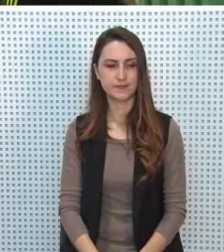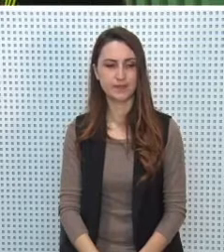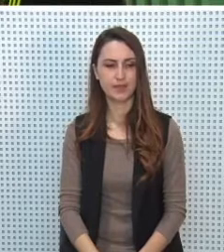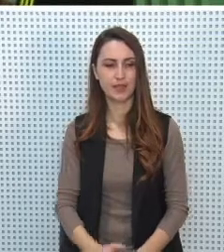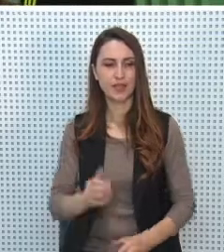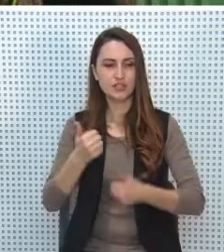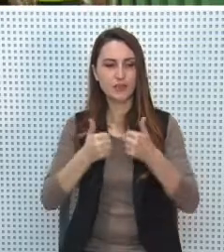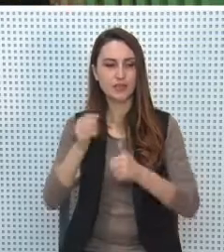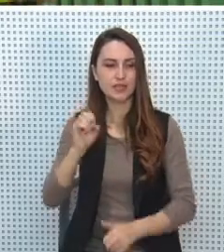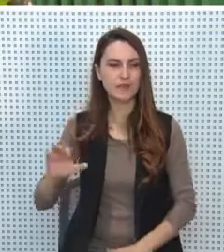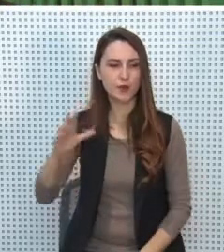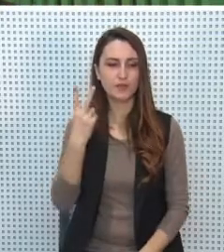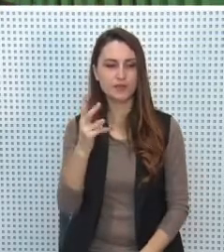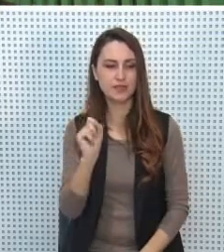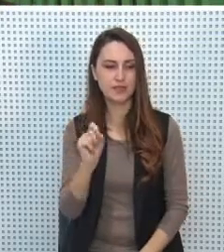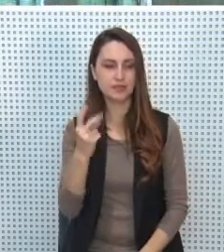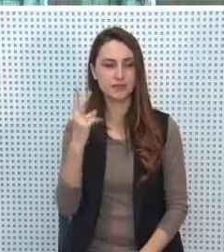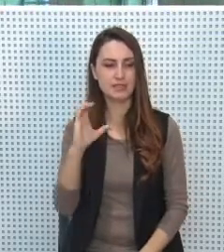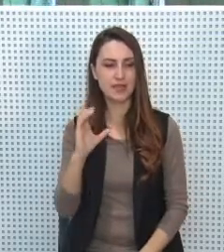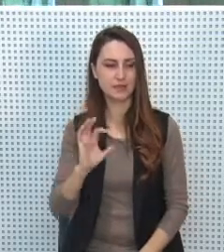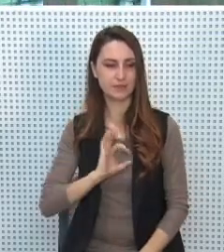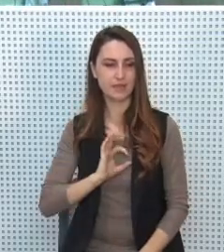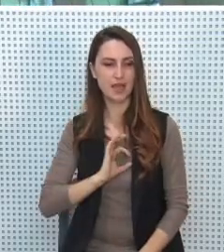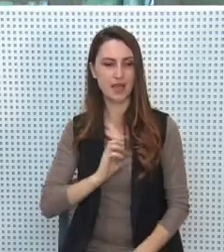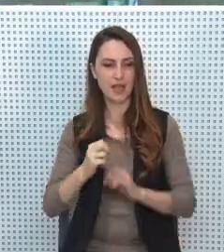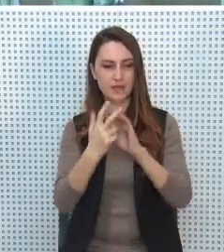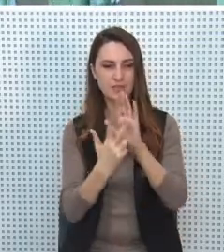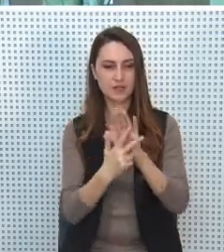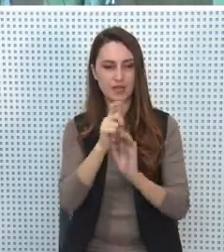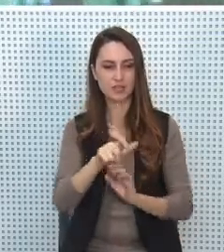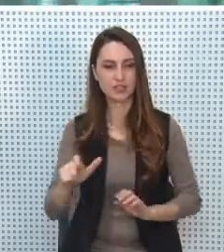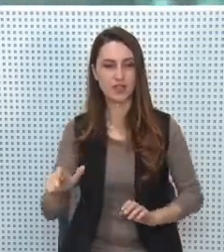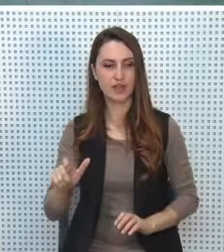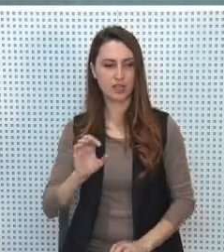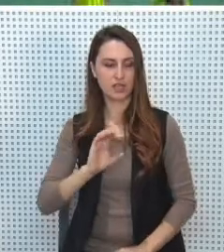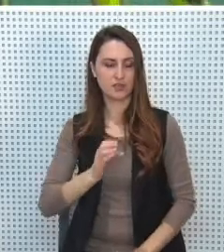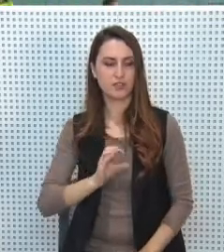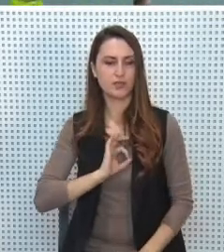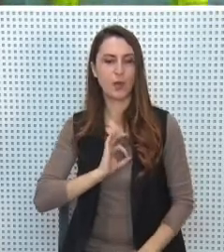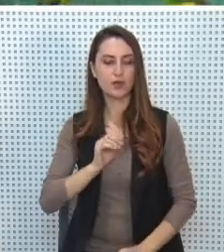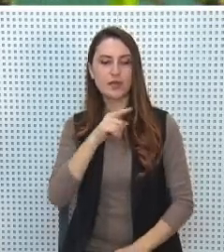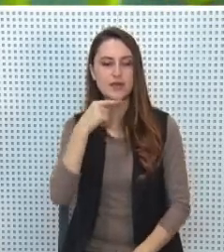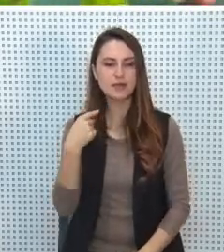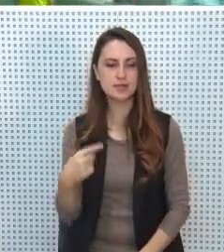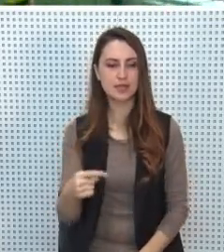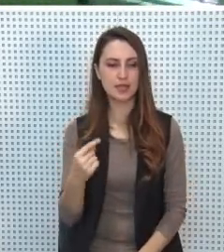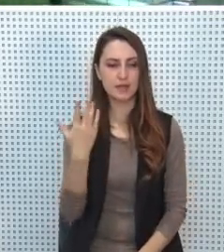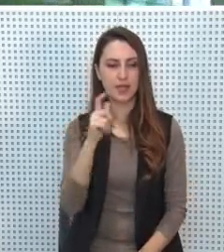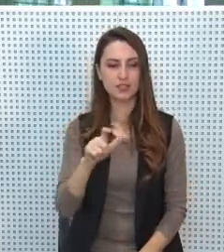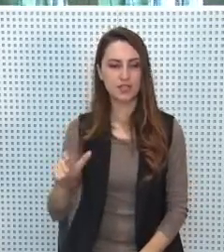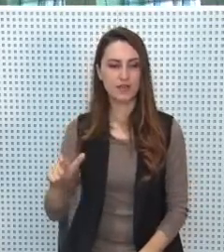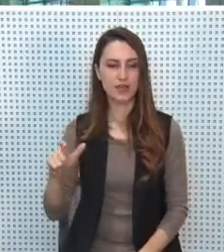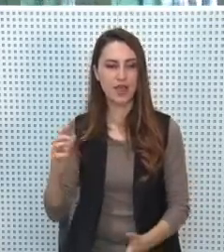медалей. 18 человек стали чемпионами России, 5 человек призерами российских соревнований. Из